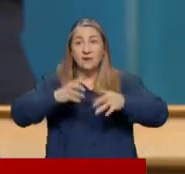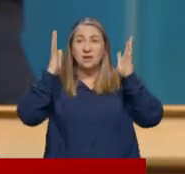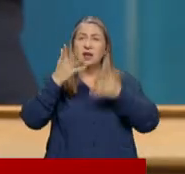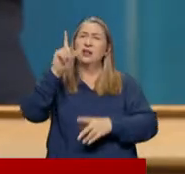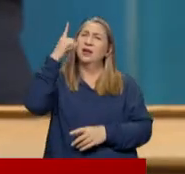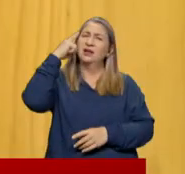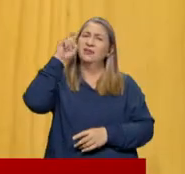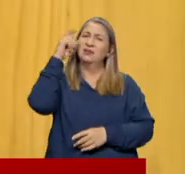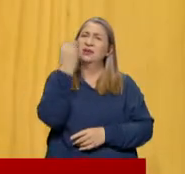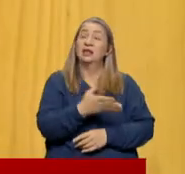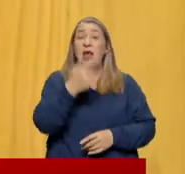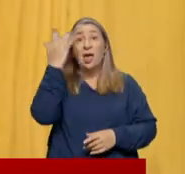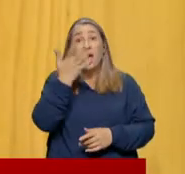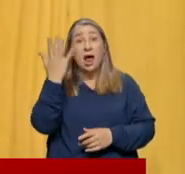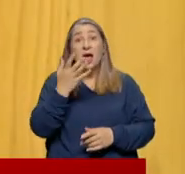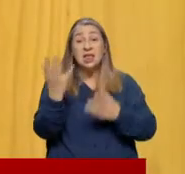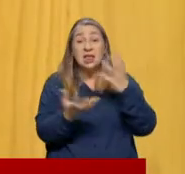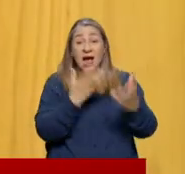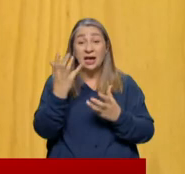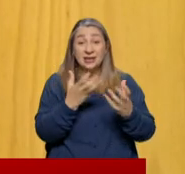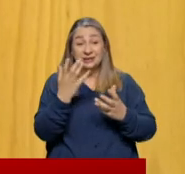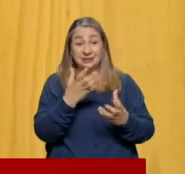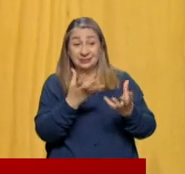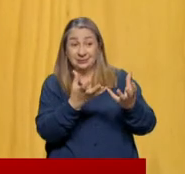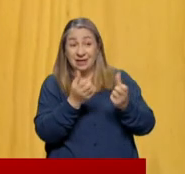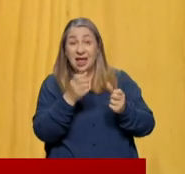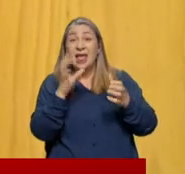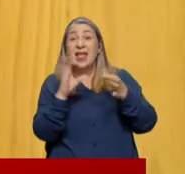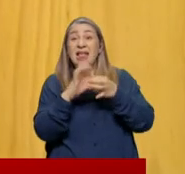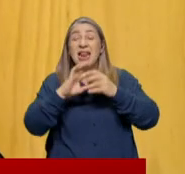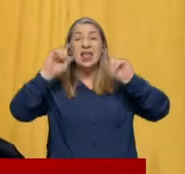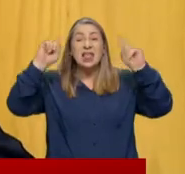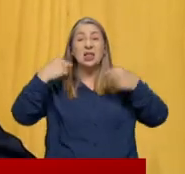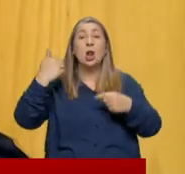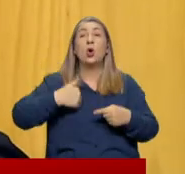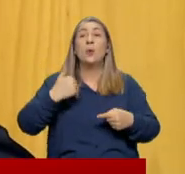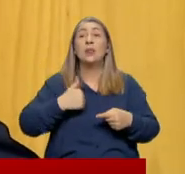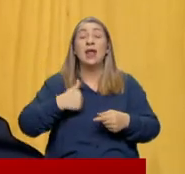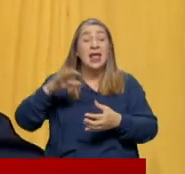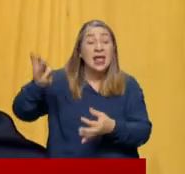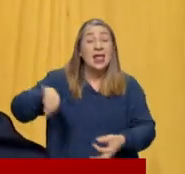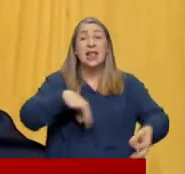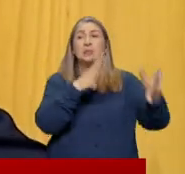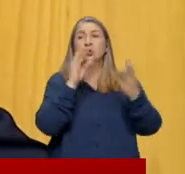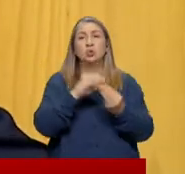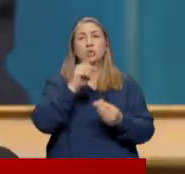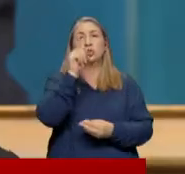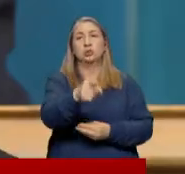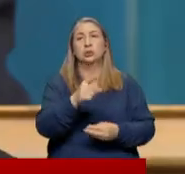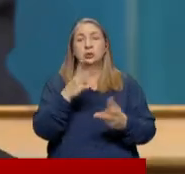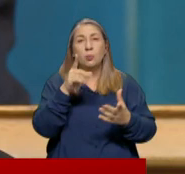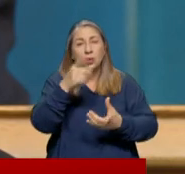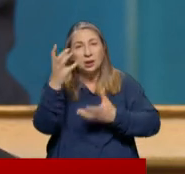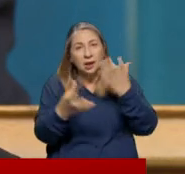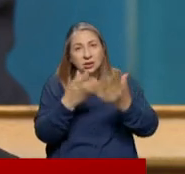Allah akıl fikir versin Eğer yangıni civarına alıp da il bu yetkili kurumlara il etmediysen suçlusun